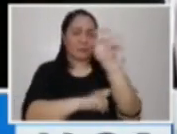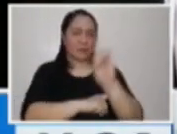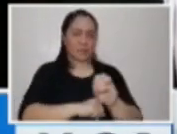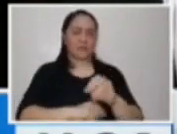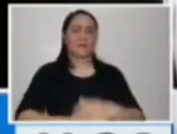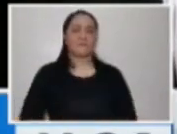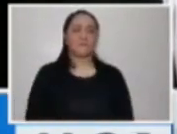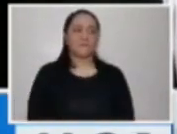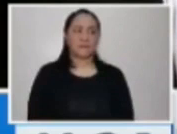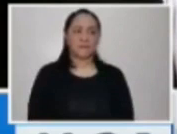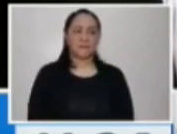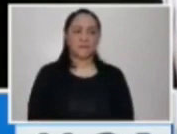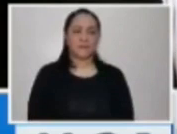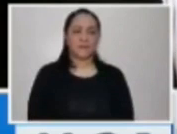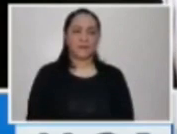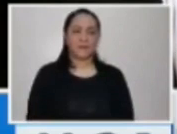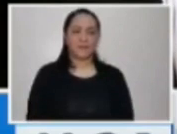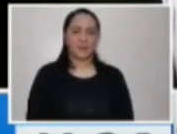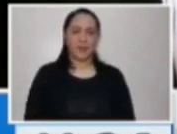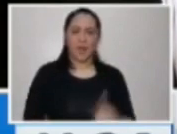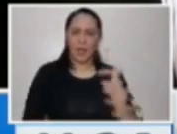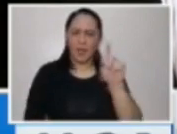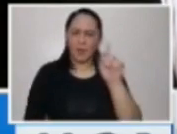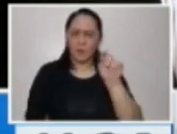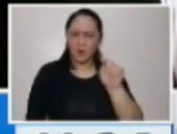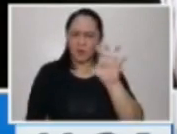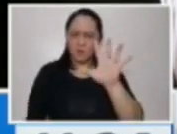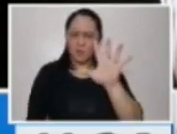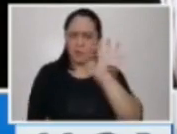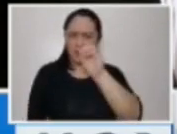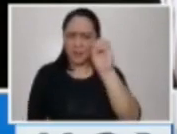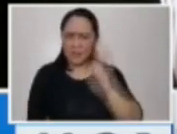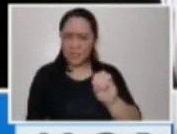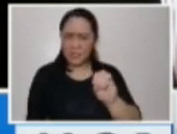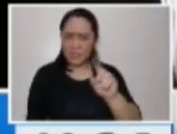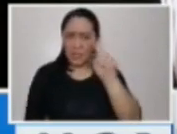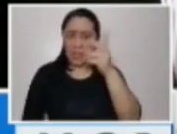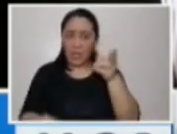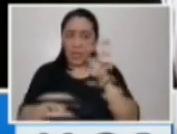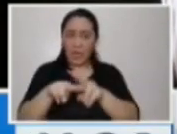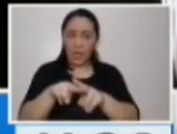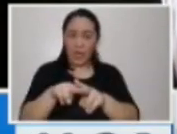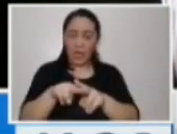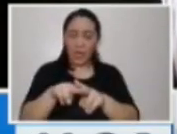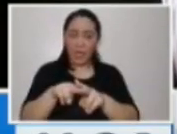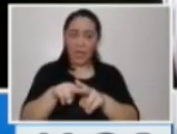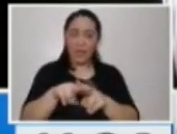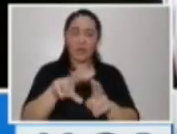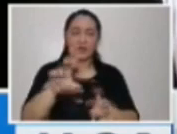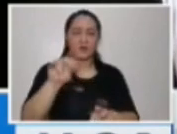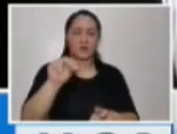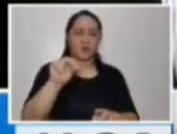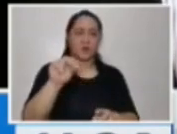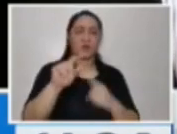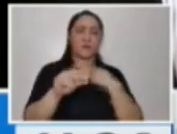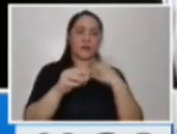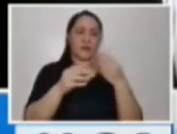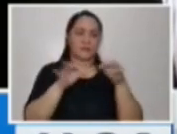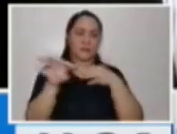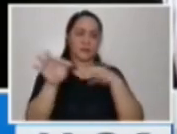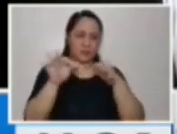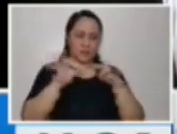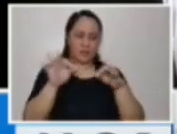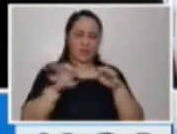mas mabuting coverage at better services. Alam mo, Secretary Martin, last year, nakapag-collect tayo sa mga OFW